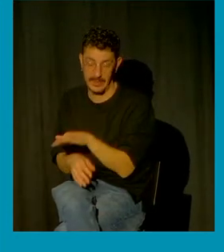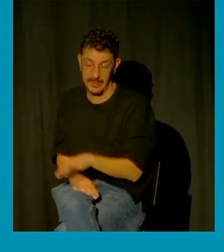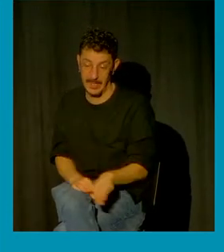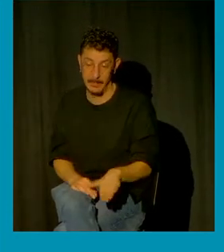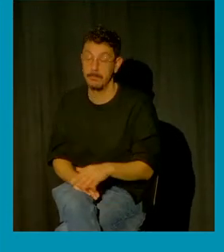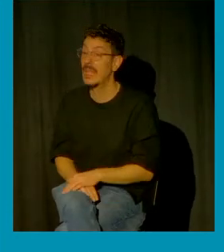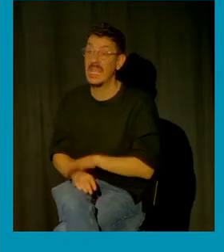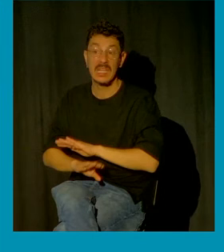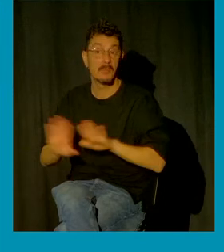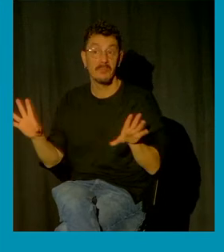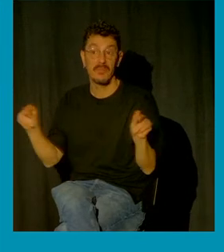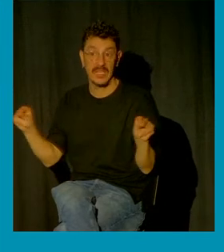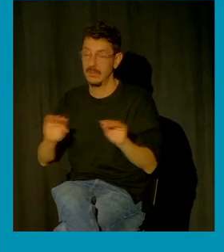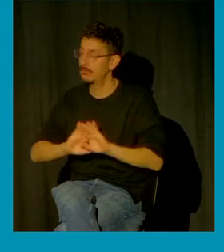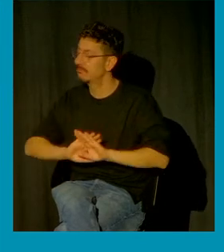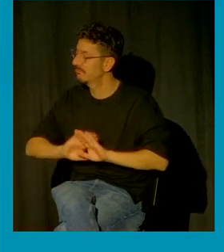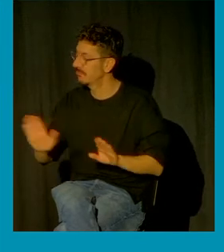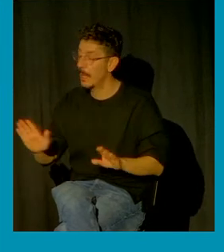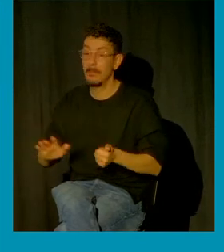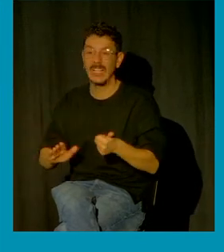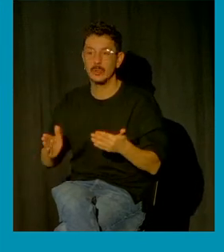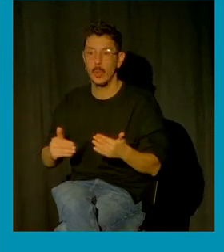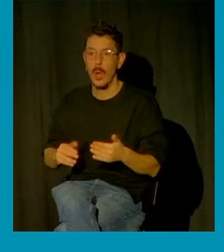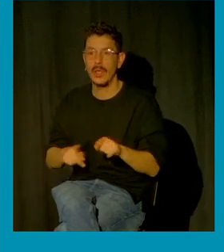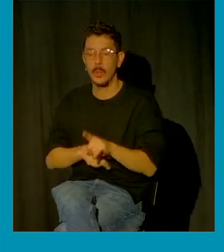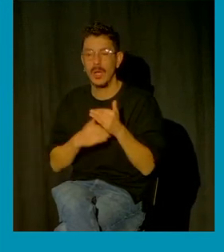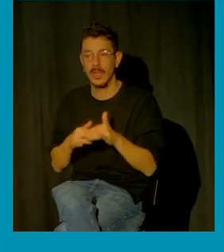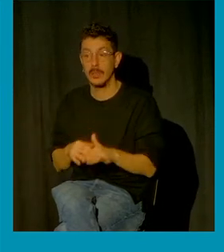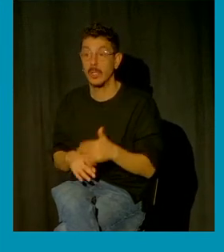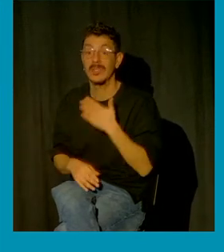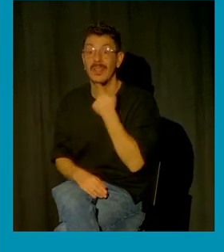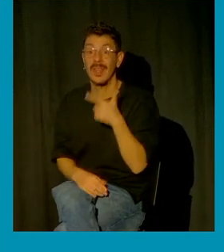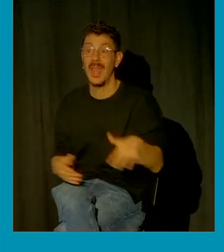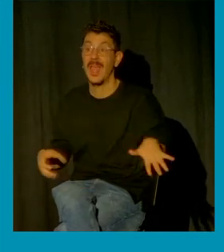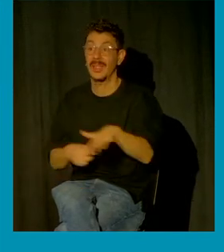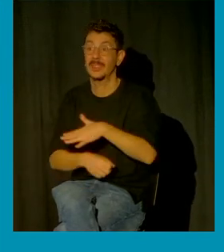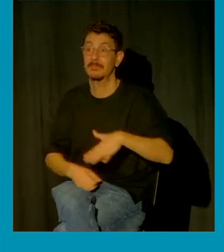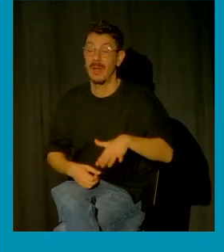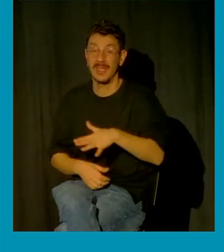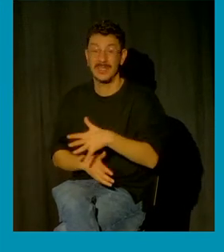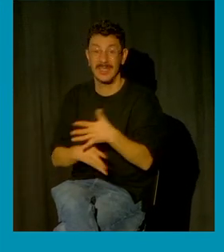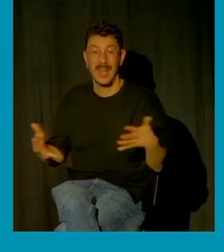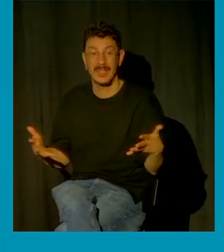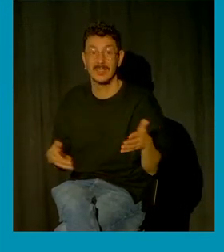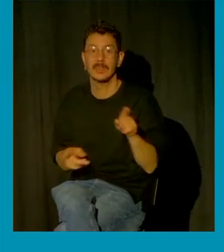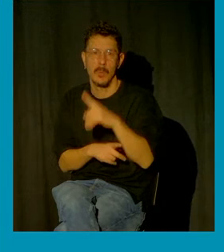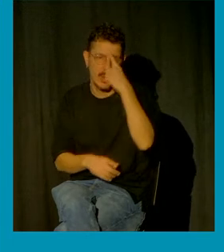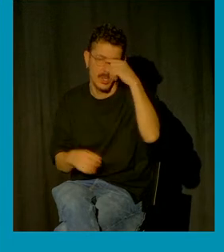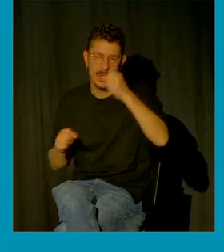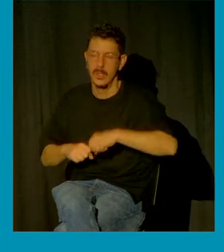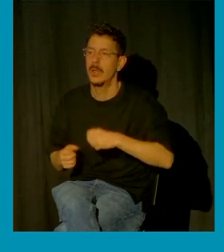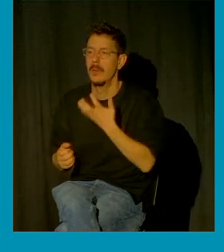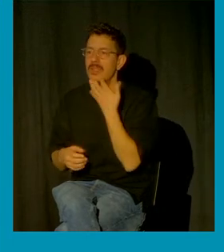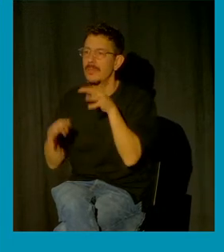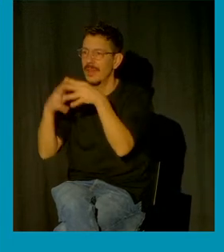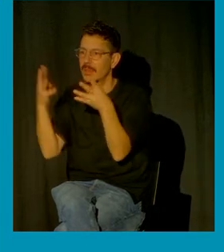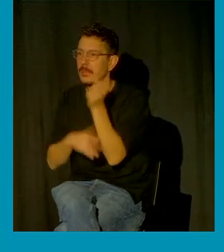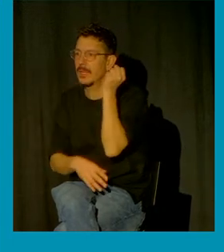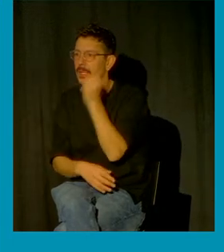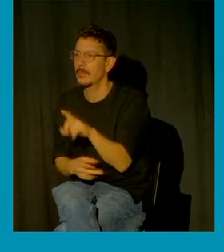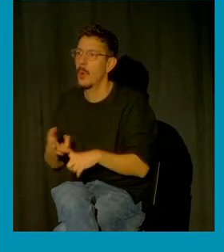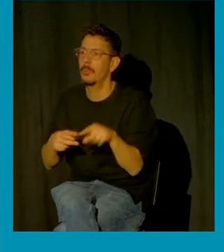amb això què vull dir amb això que com deia tots aquests grans espais assisoris com el conveni de cibercrim i les polítiques